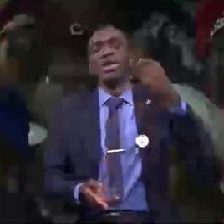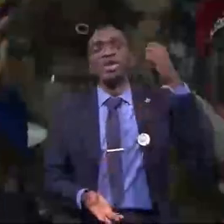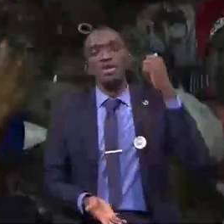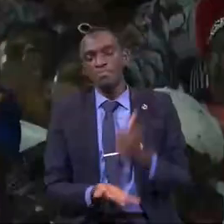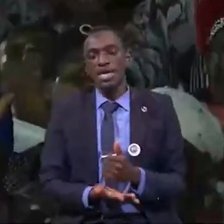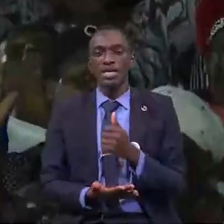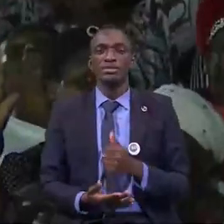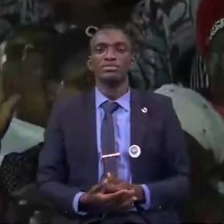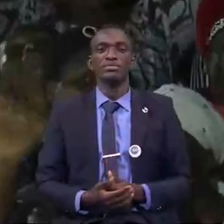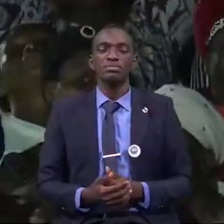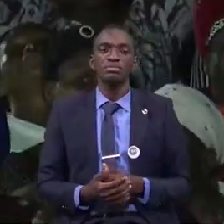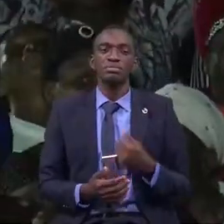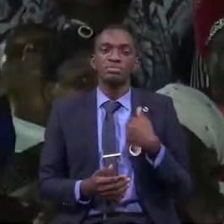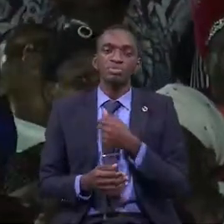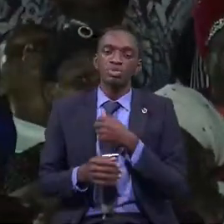Amen.